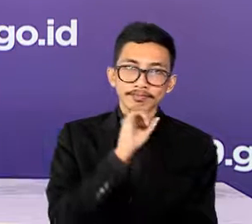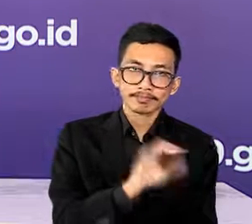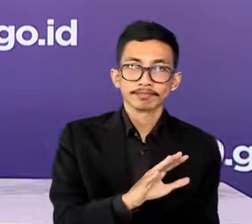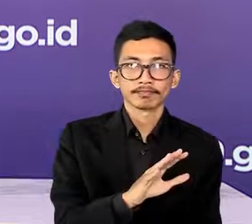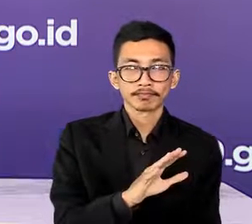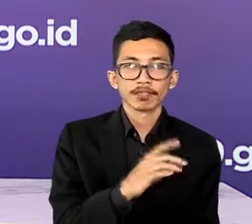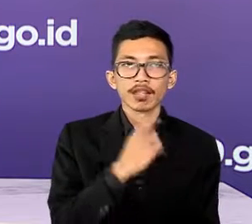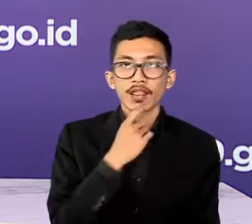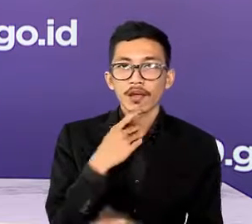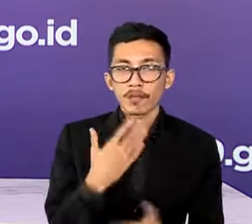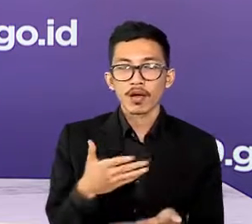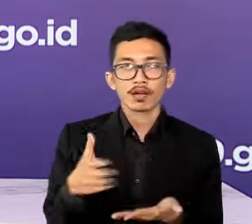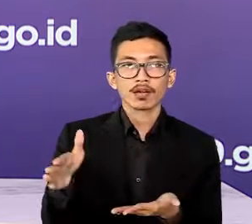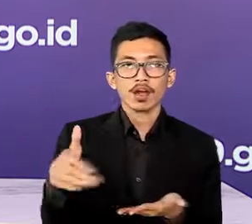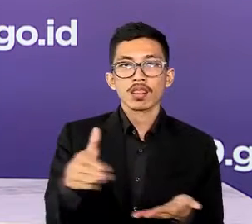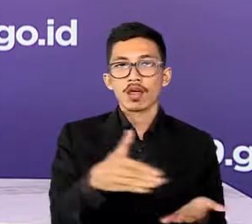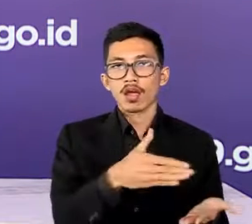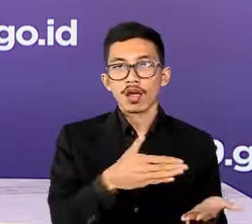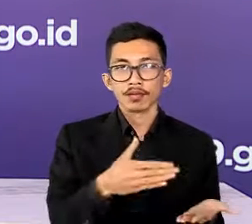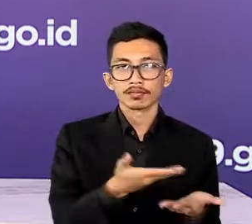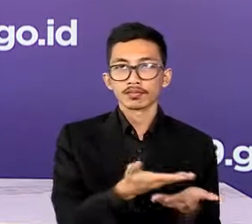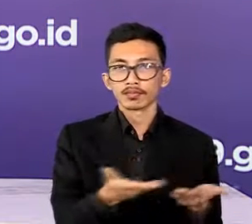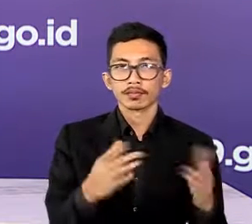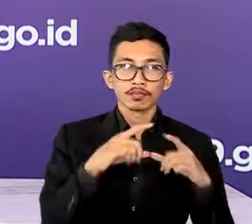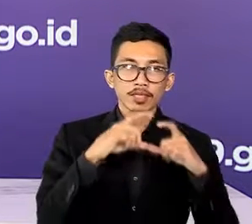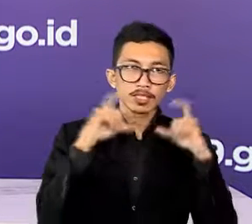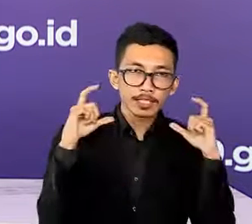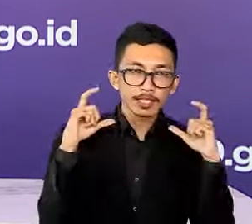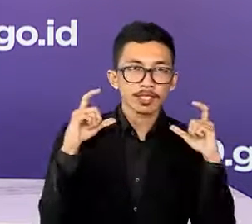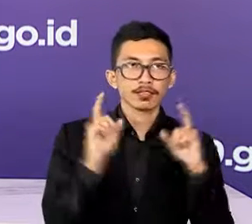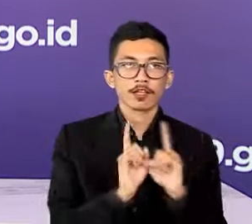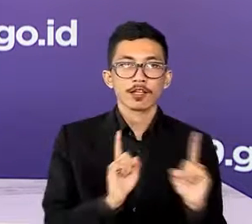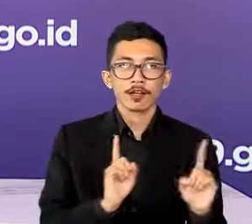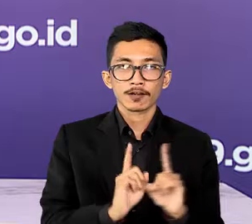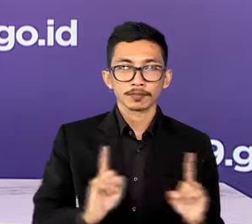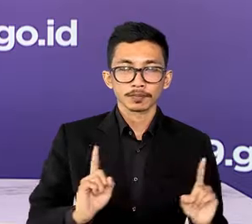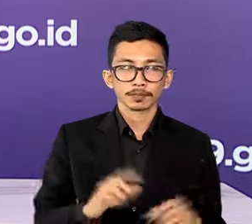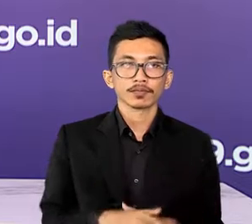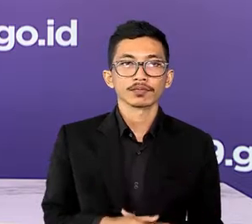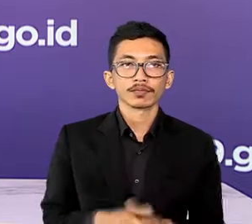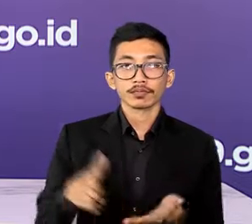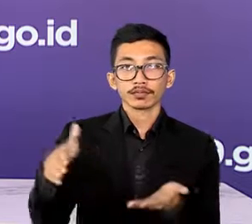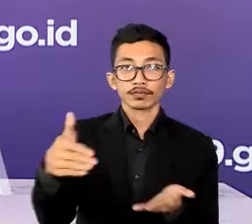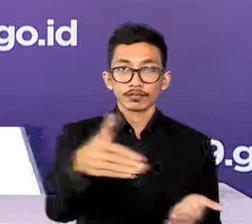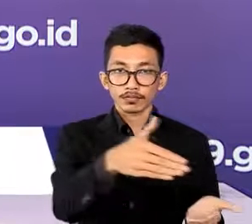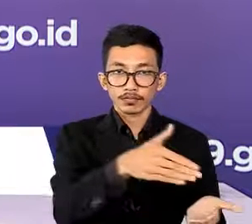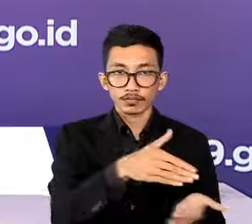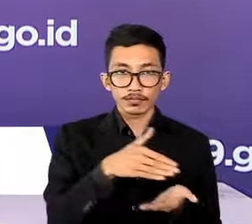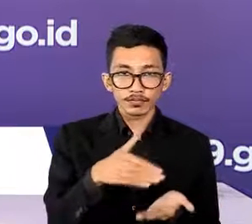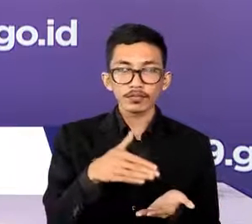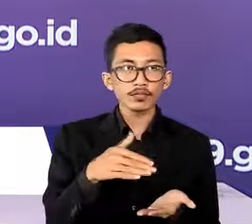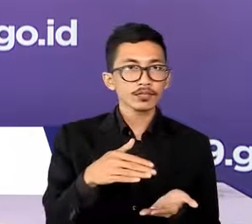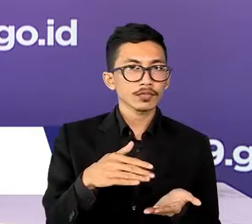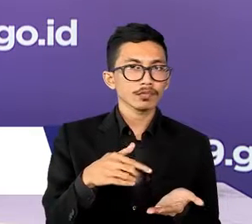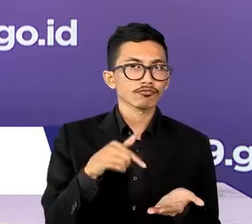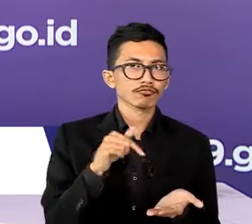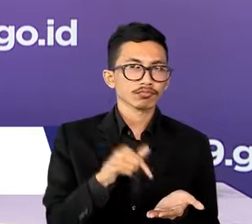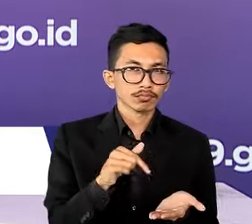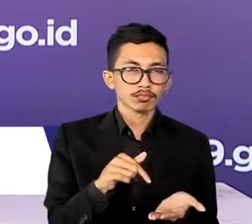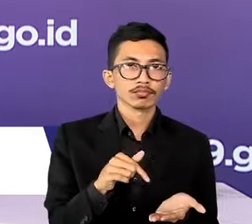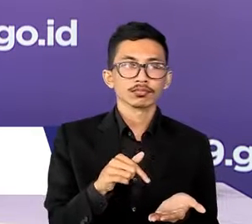penting terkait data kepatuhan penggunaan masker dan menjaga jarak berdasarkan data yang dikumpulkan sampai saat